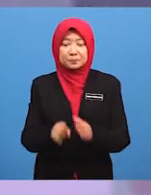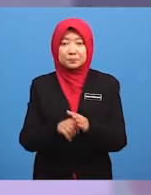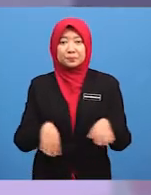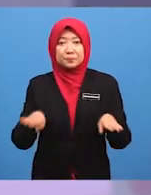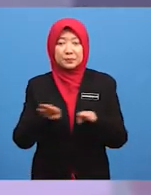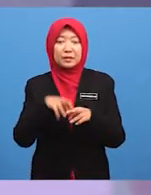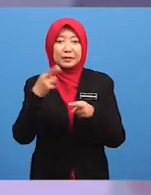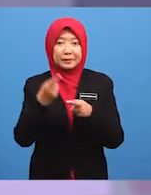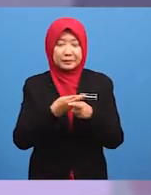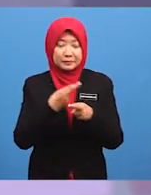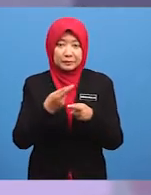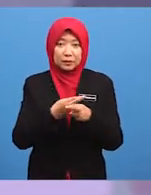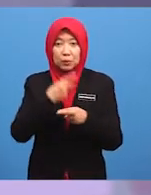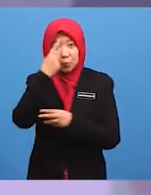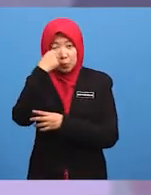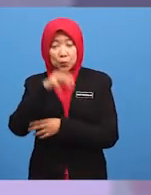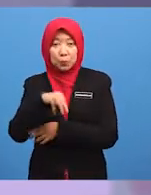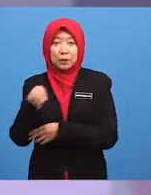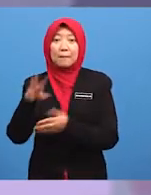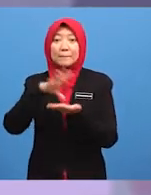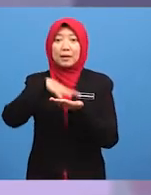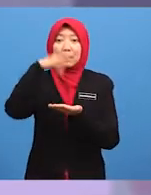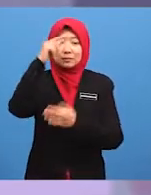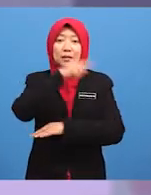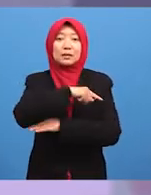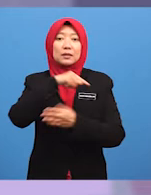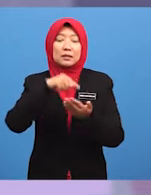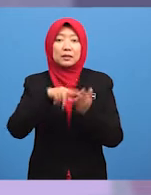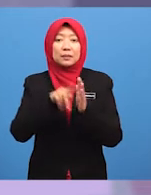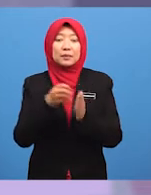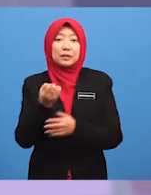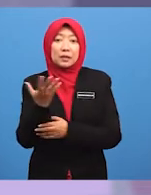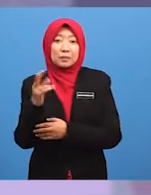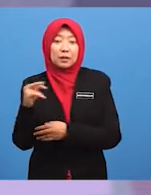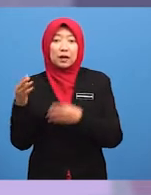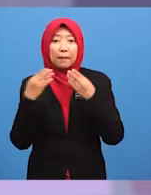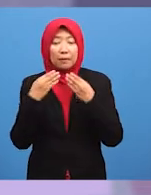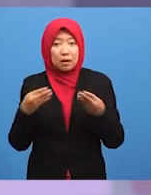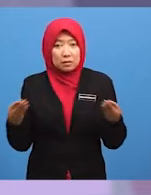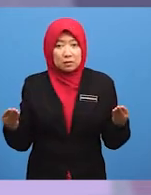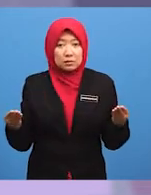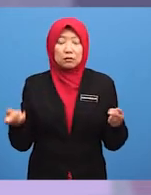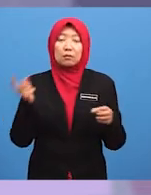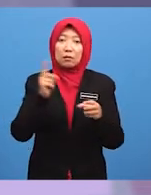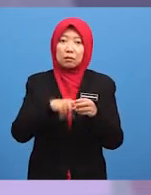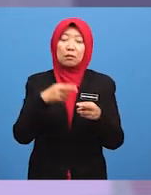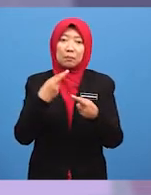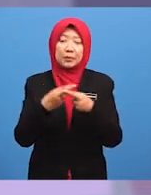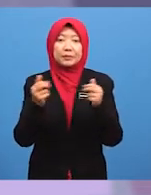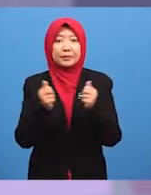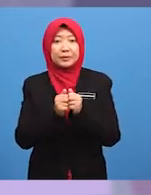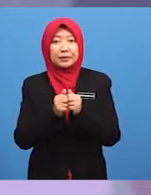Sebagai rumusan untuk murid-murid pelajari hari ini, perkembangan bahasa berkait rapat